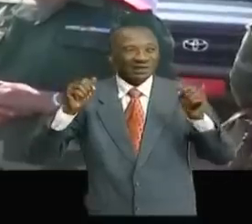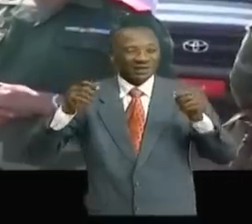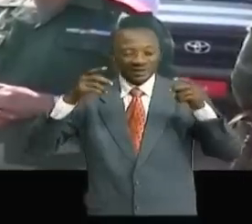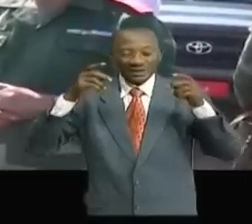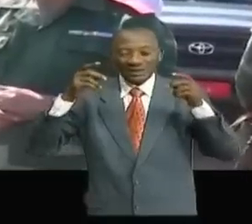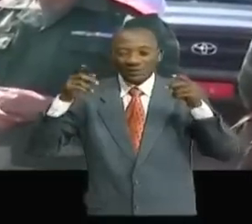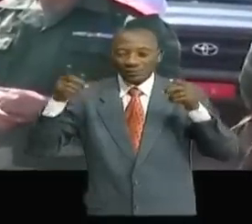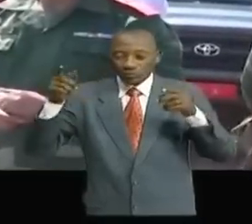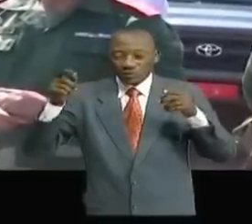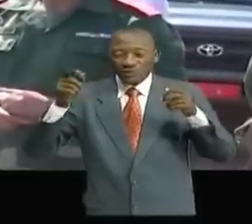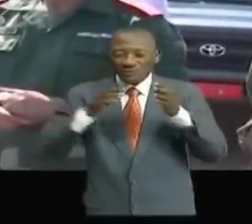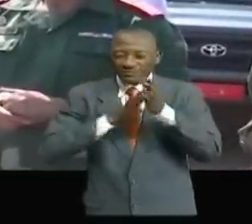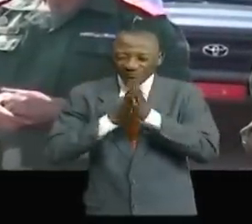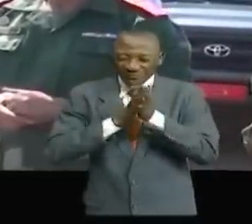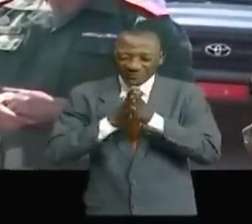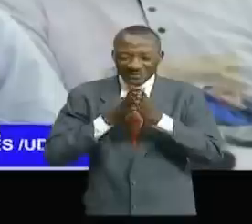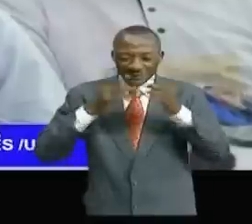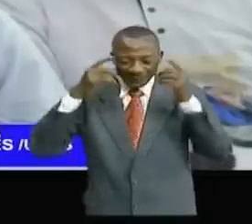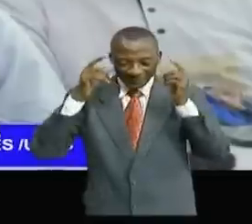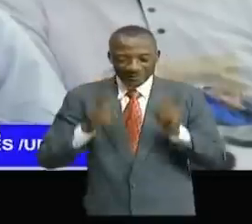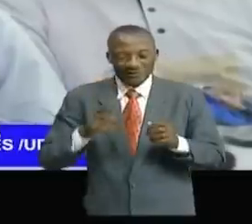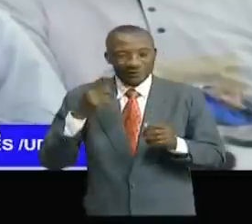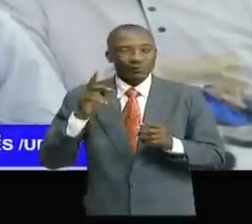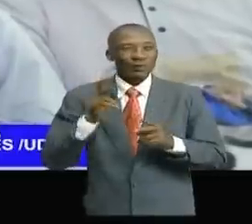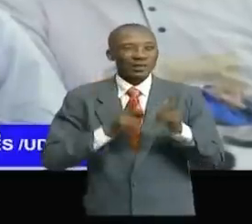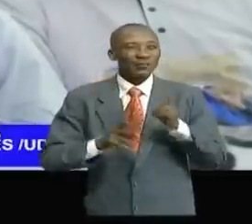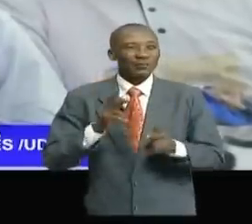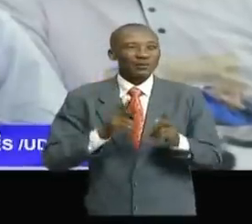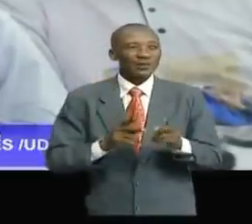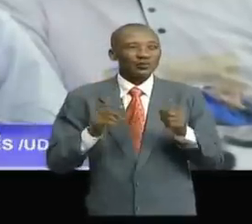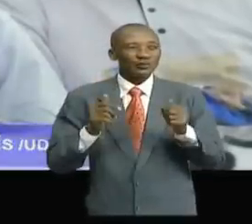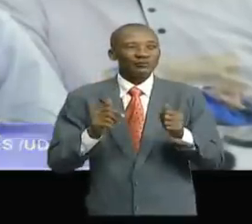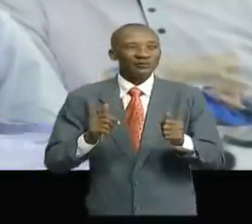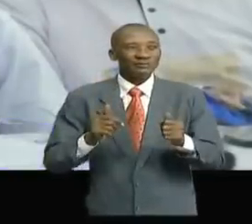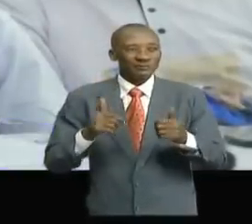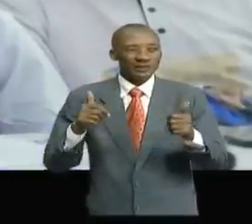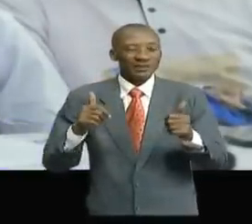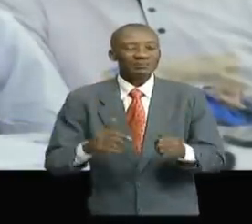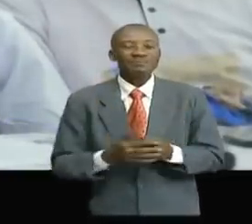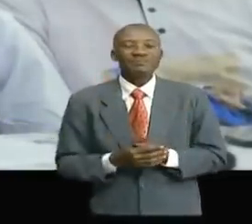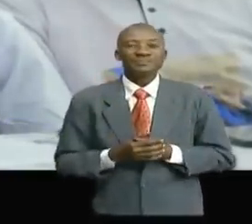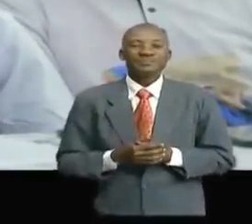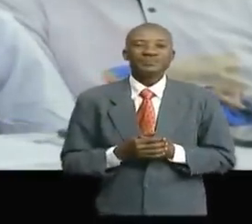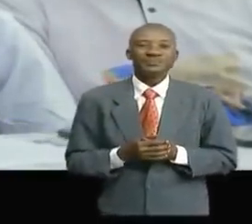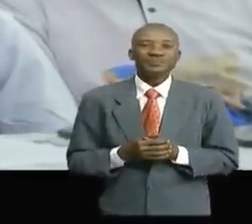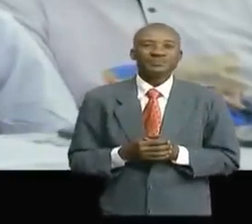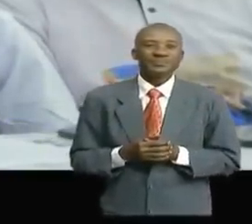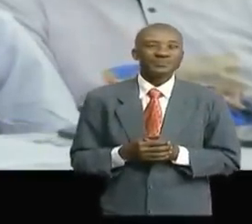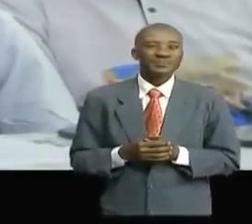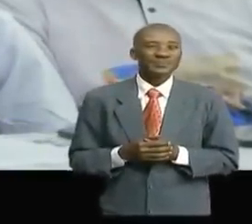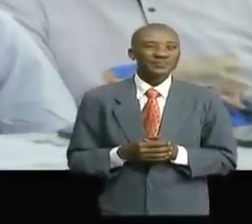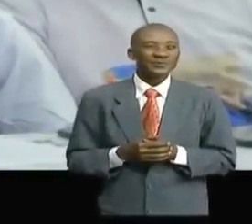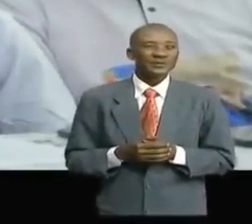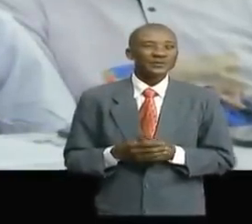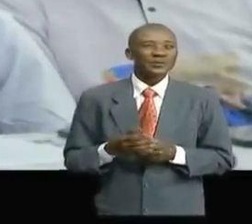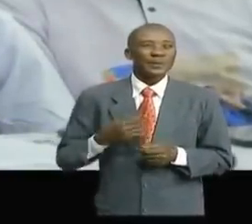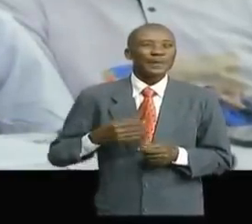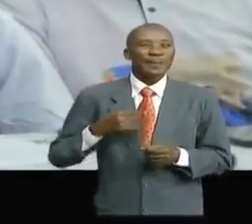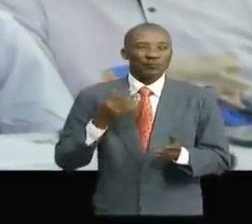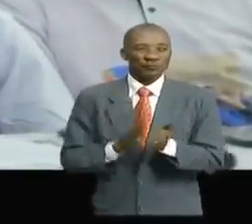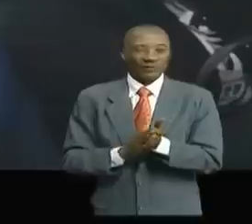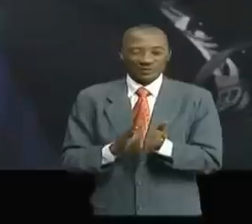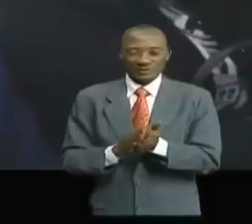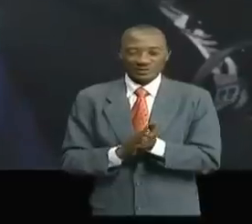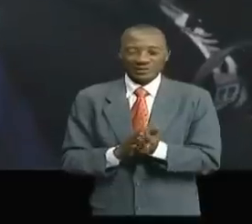et celle du Nord Kivu. Président de la République et haute autorité de référence du parti, félicitons votre courage pour avoir